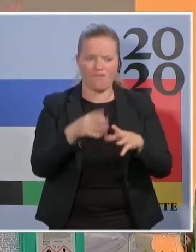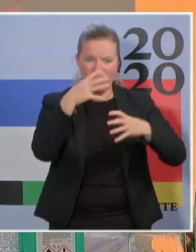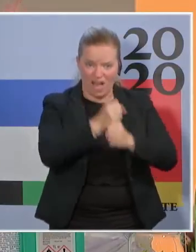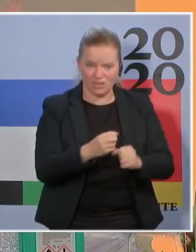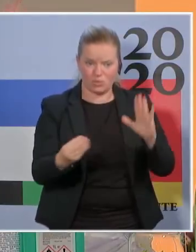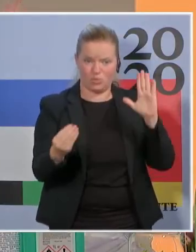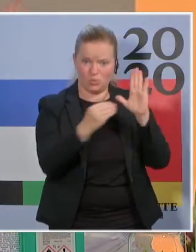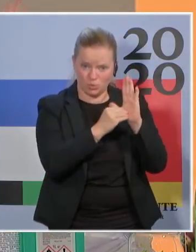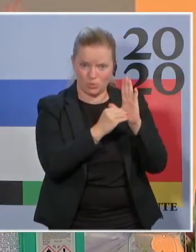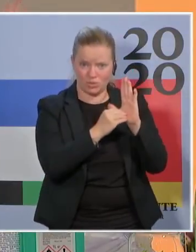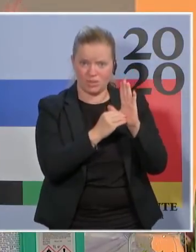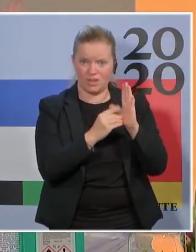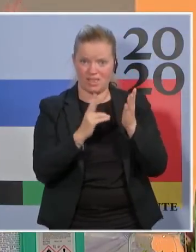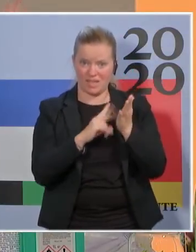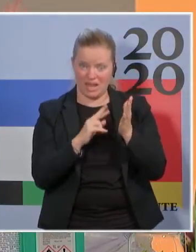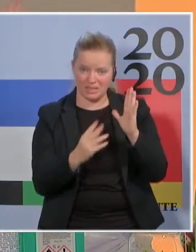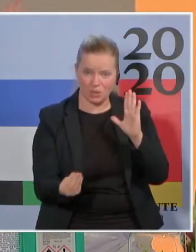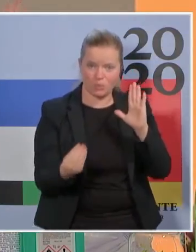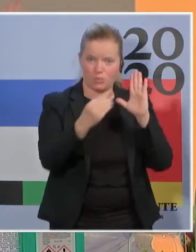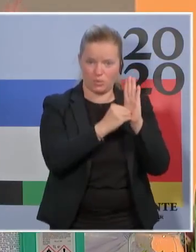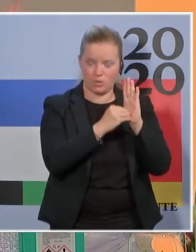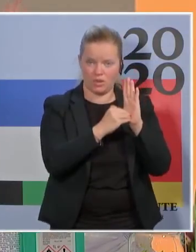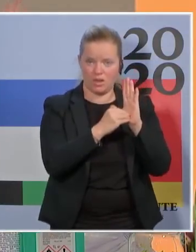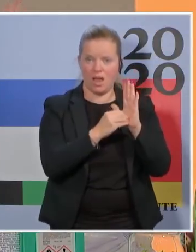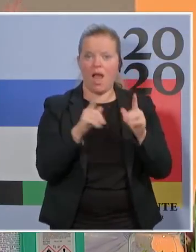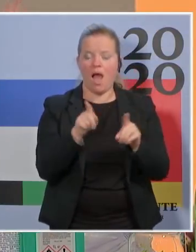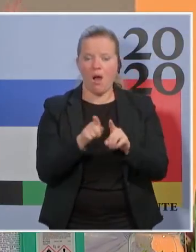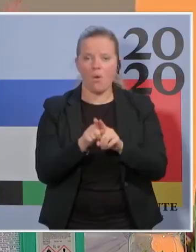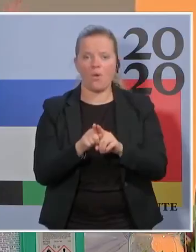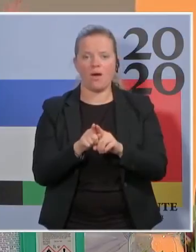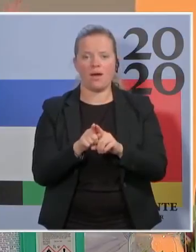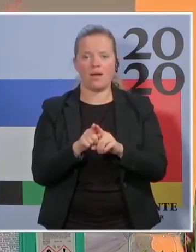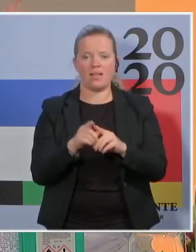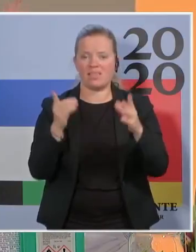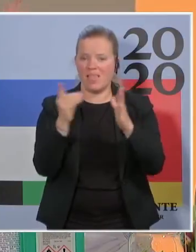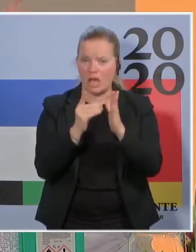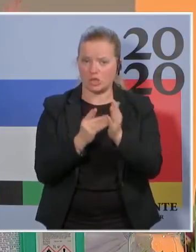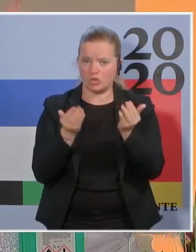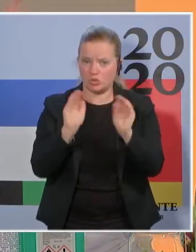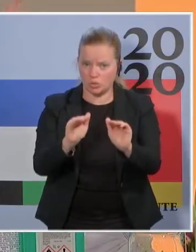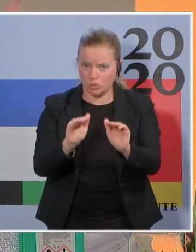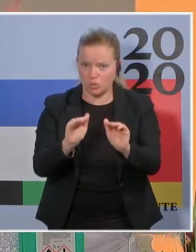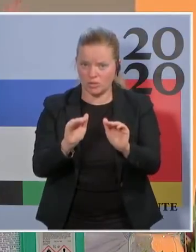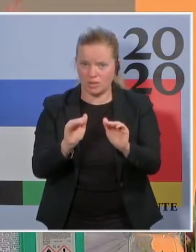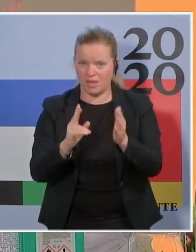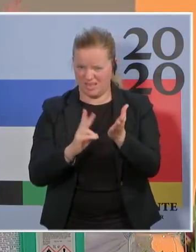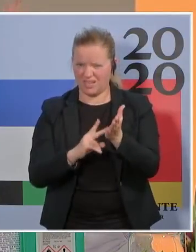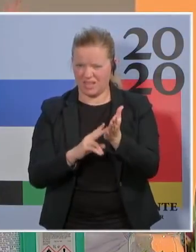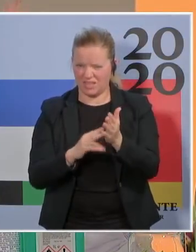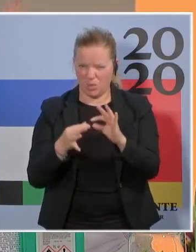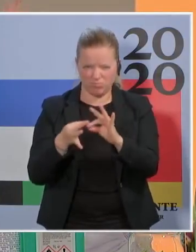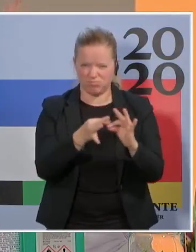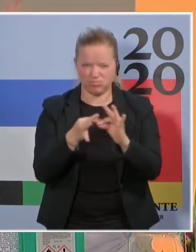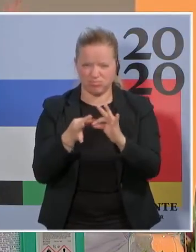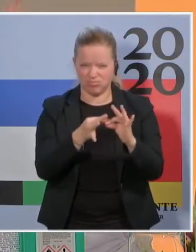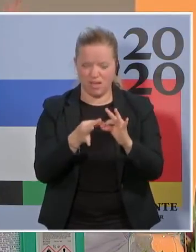Verfassung? Was wird die Digitalisierung auch in der Frage des Datenschutzes noch mit uns bringen, für uns